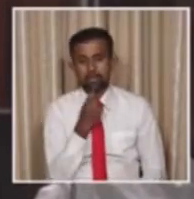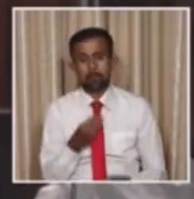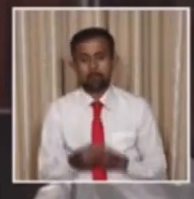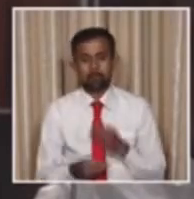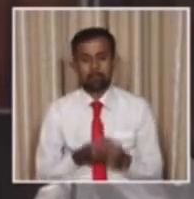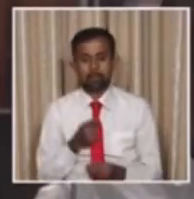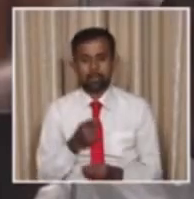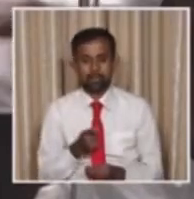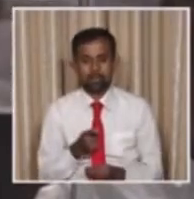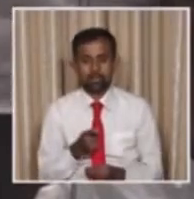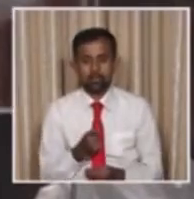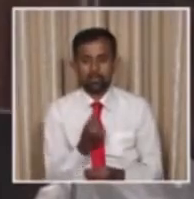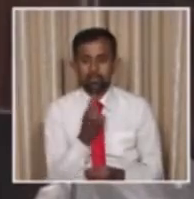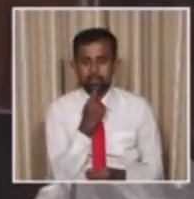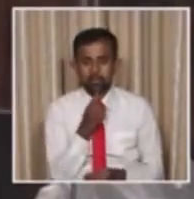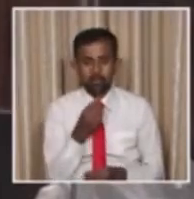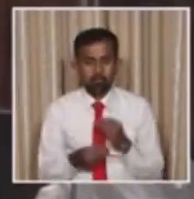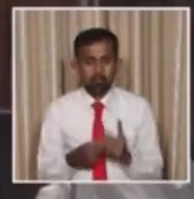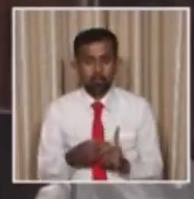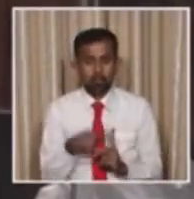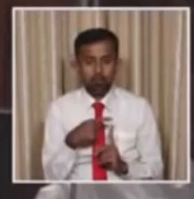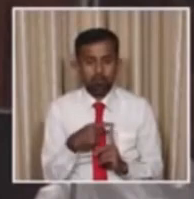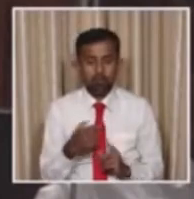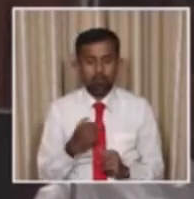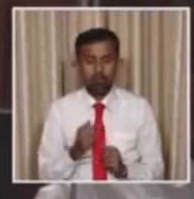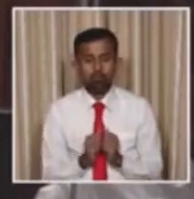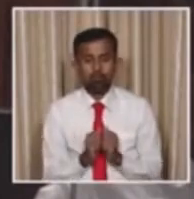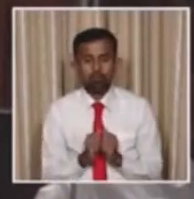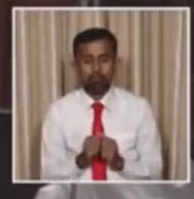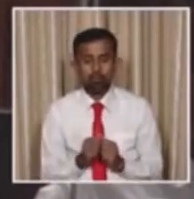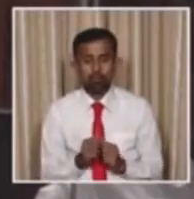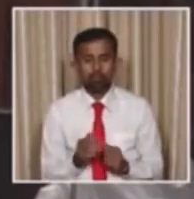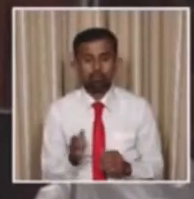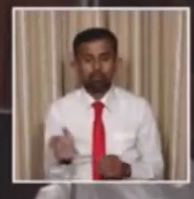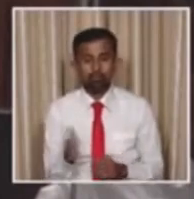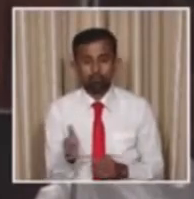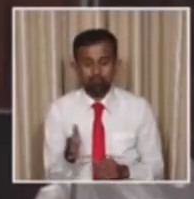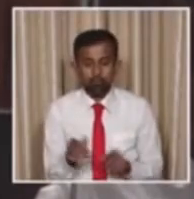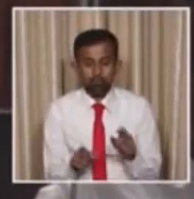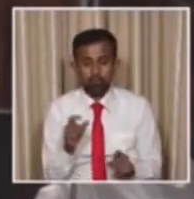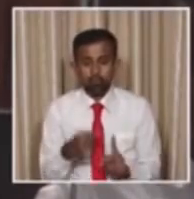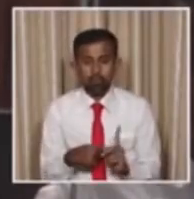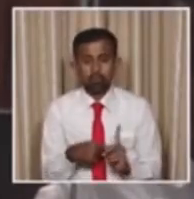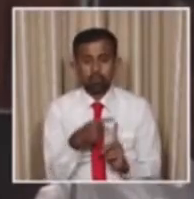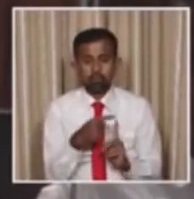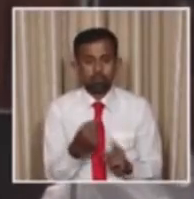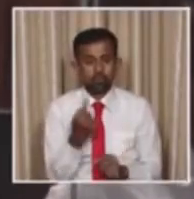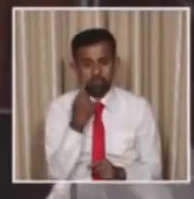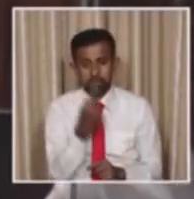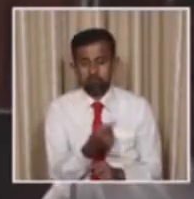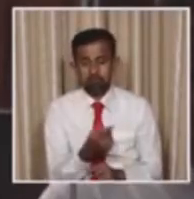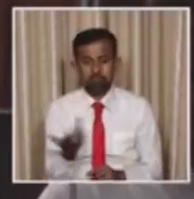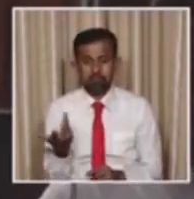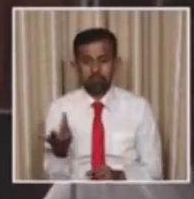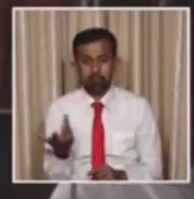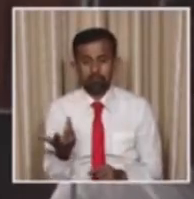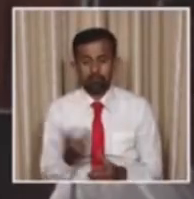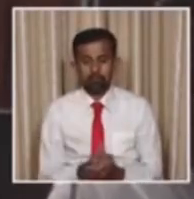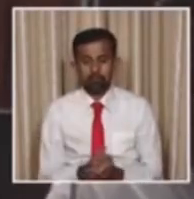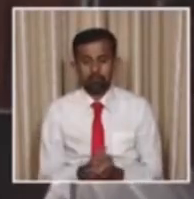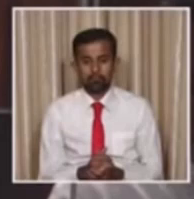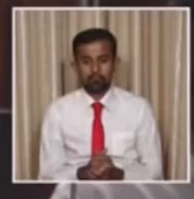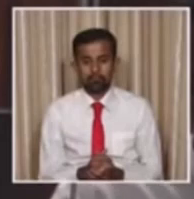அதற்காக பாடுபடும் தொழிலாளர்களின் வாழ்வில் அல்லது தொழில்சார் துறையிலே முன்னேற்றம் ஏற்பட்டதாக தெரியவில்லை. தோட்டங்களை நிர்வகிக்கும் பெருந்தோட்ட